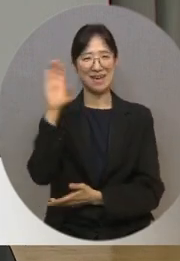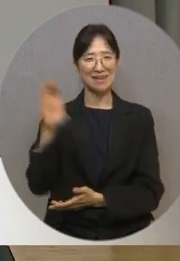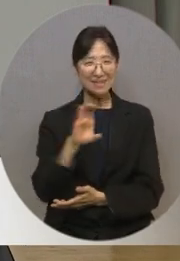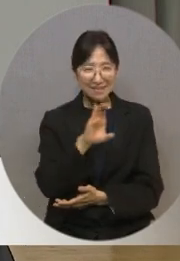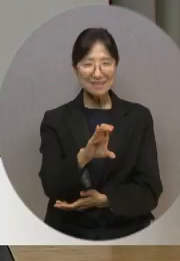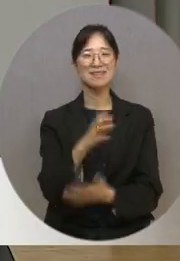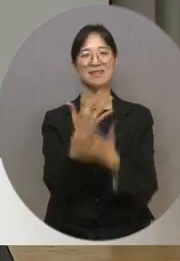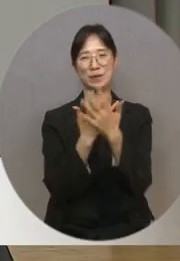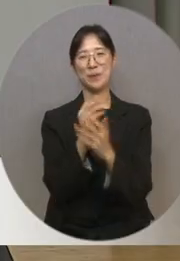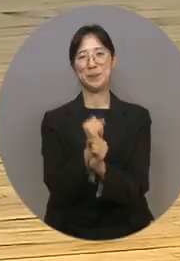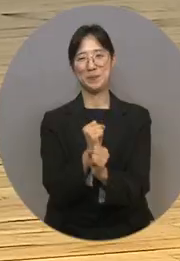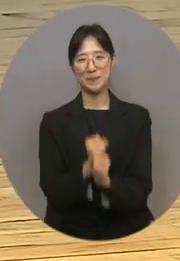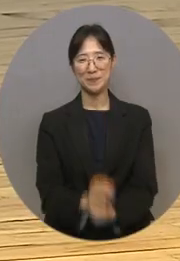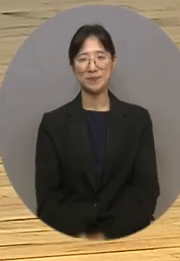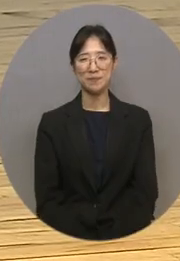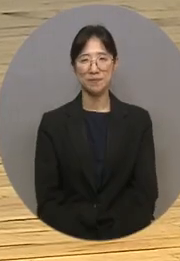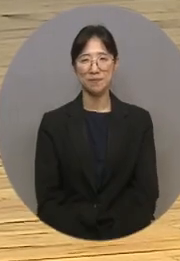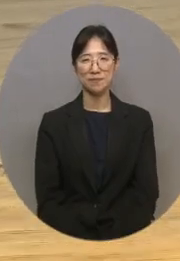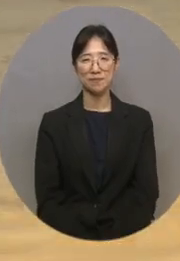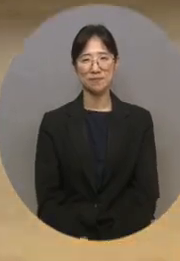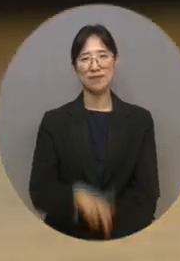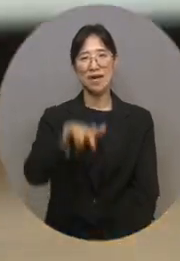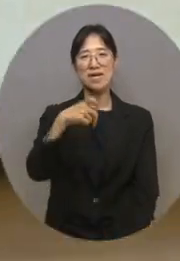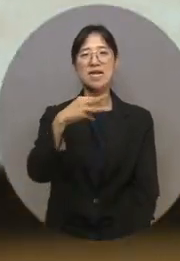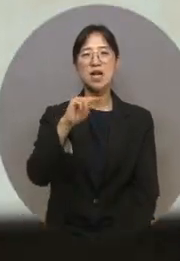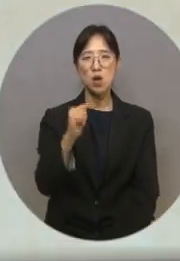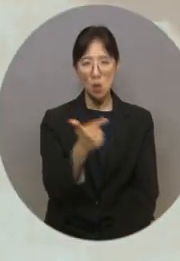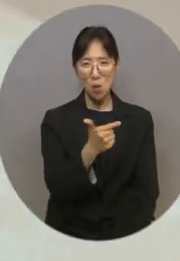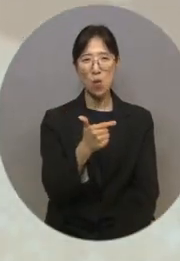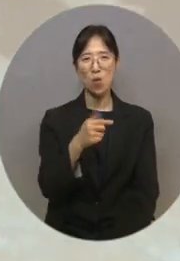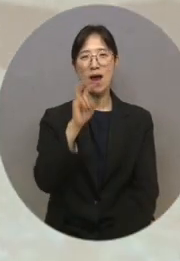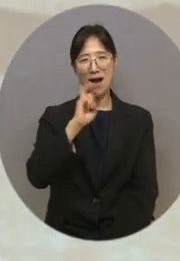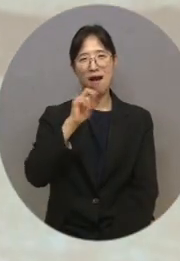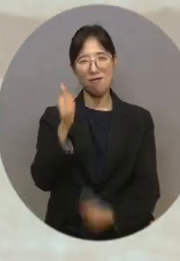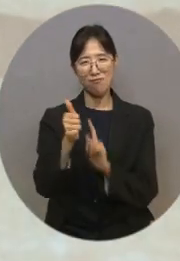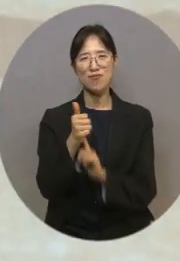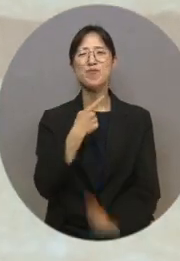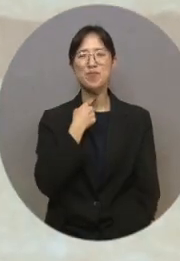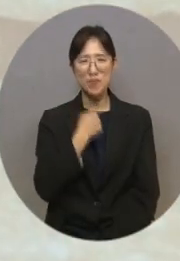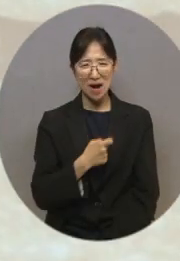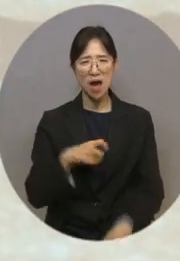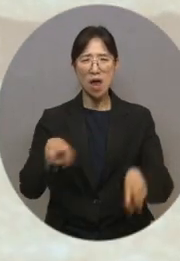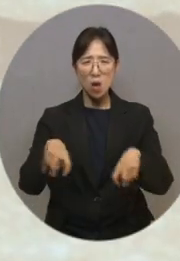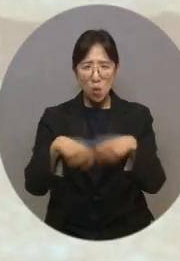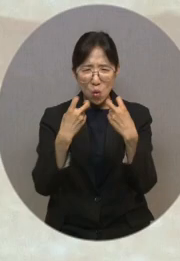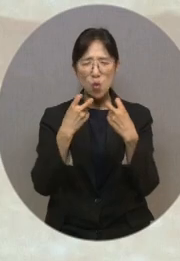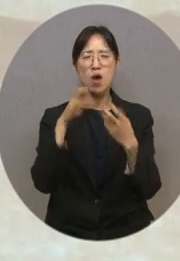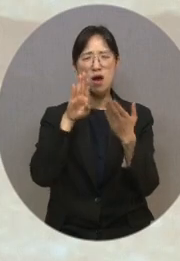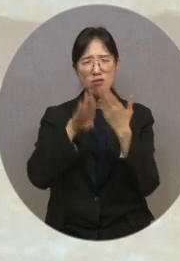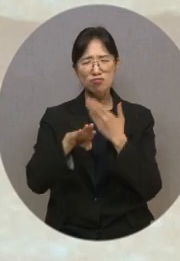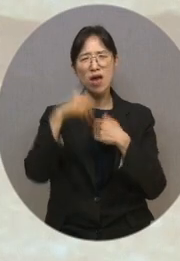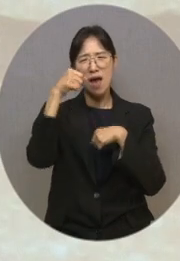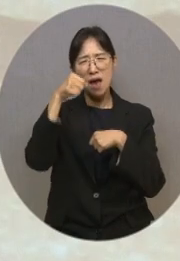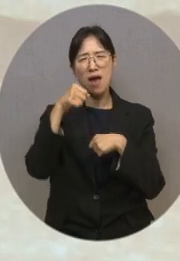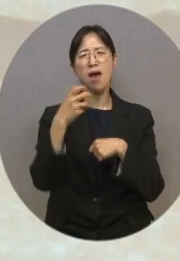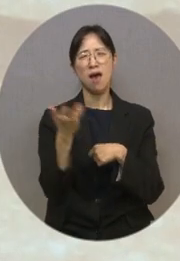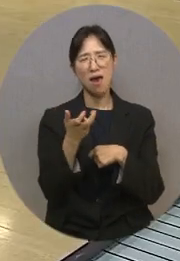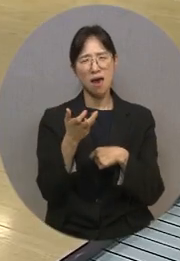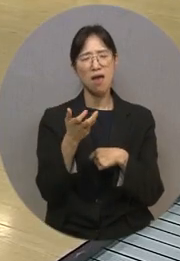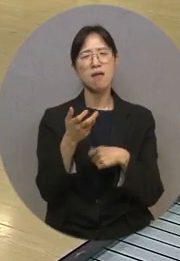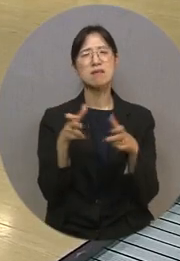스토리로 영화를 만들어봤습니다. 그룹 클론 멤버로 사랑을 받았던 강원래 씨는 교통사고로 하반신 마비를 입은